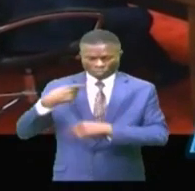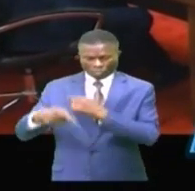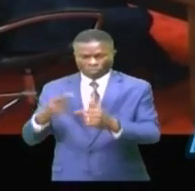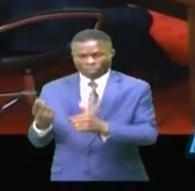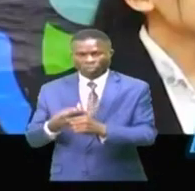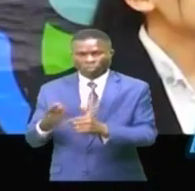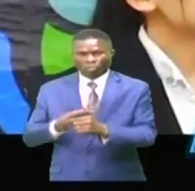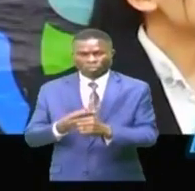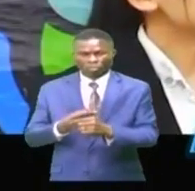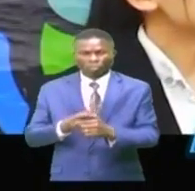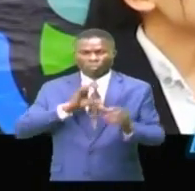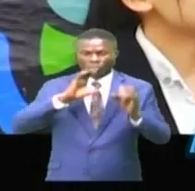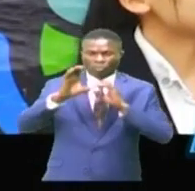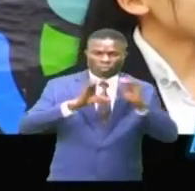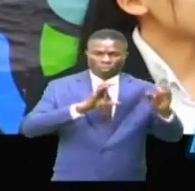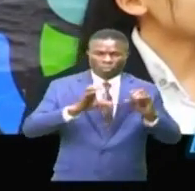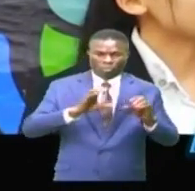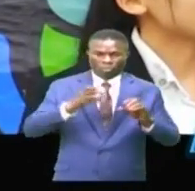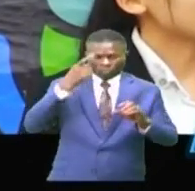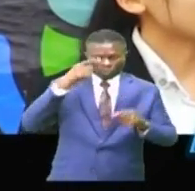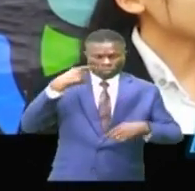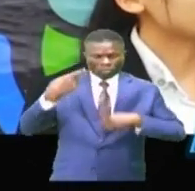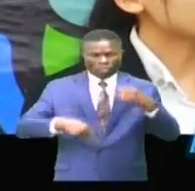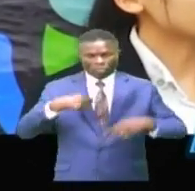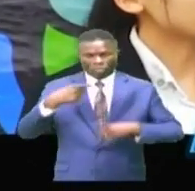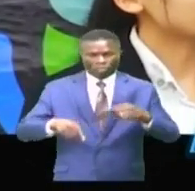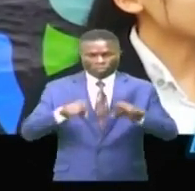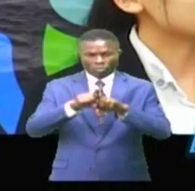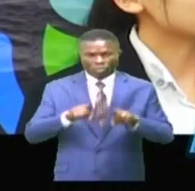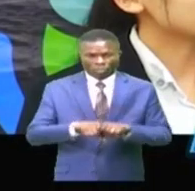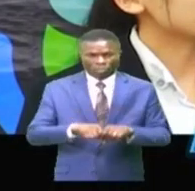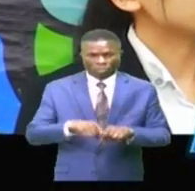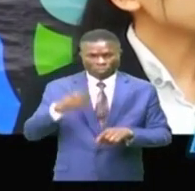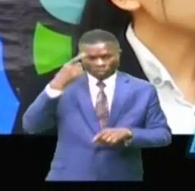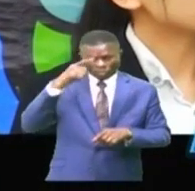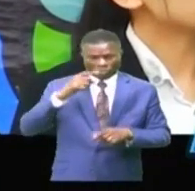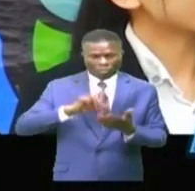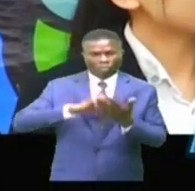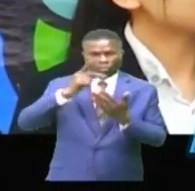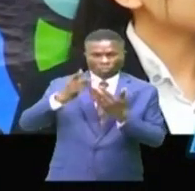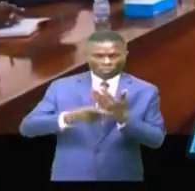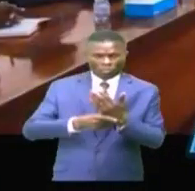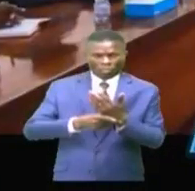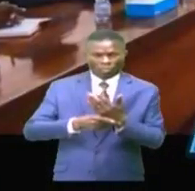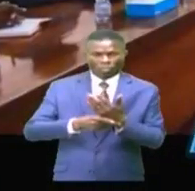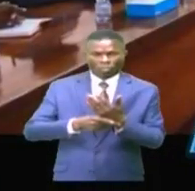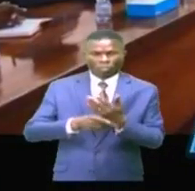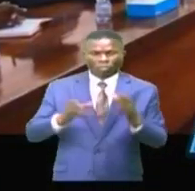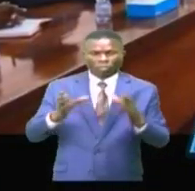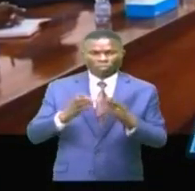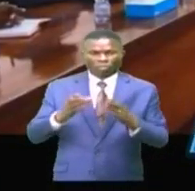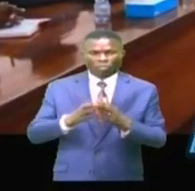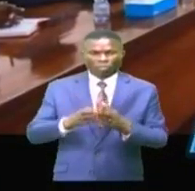d'un communiqué pour les détails et pour le planning la plus concrète avec la conclusion de cet accord